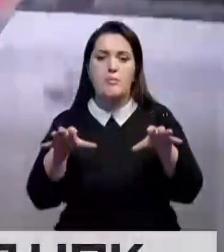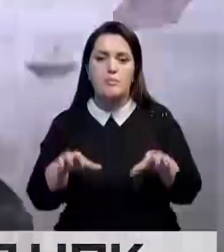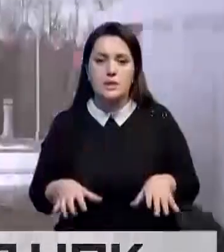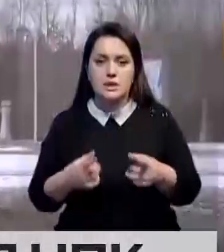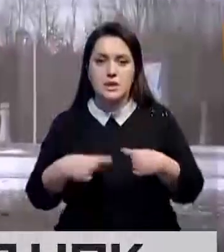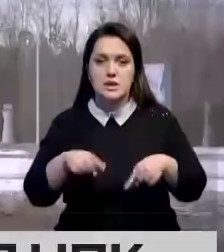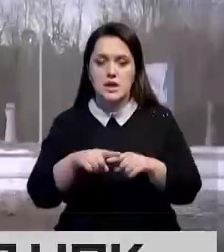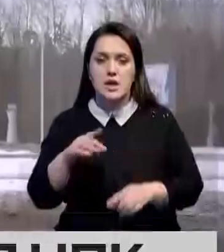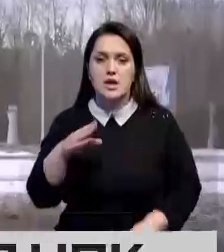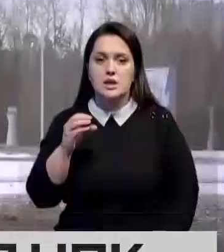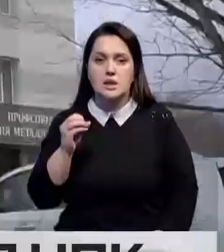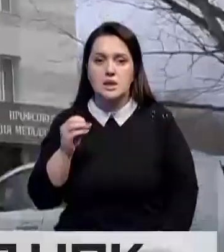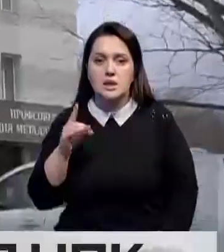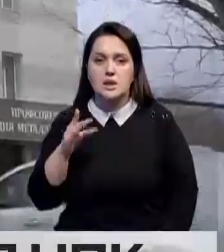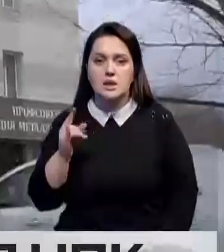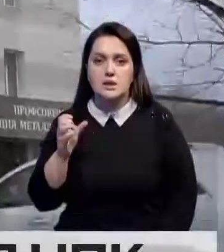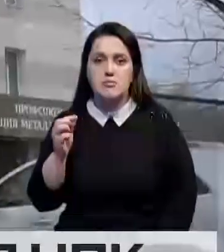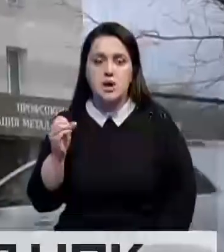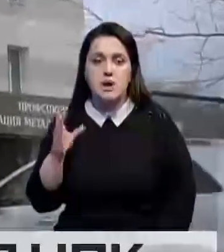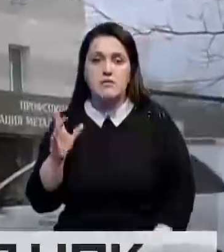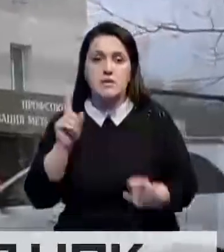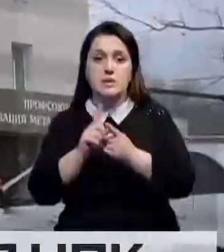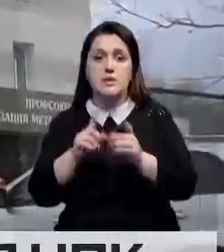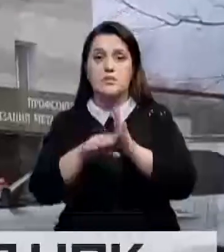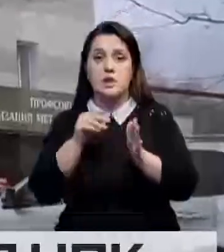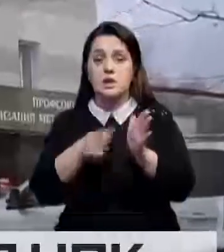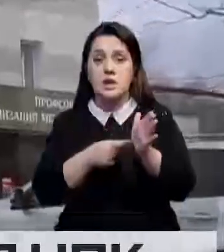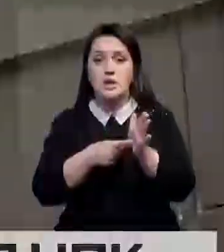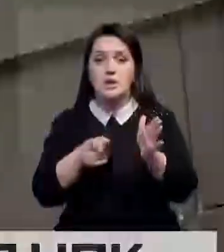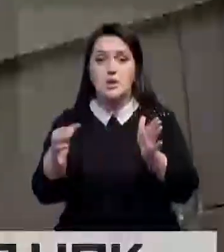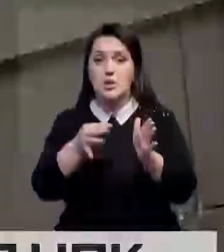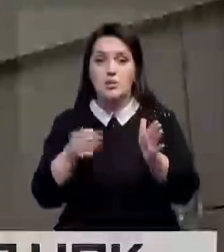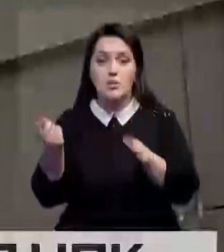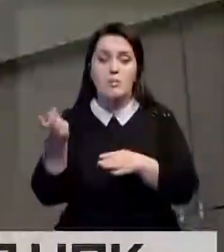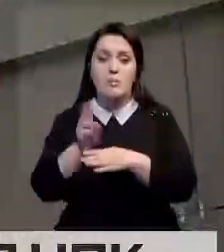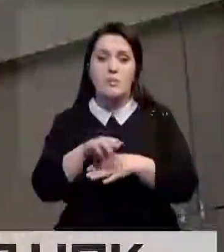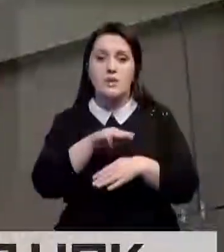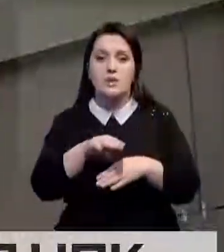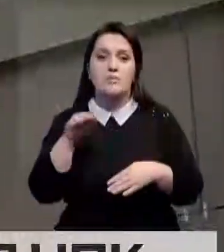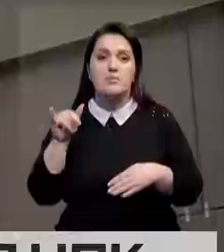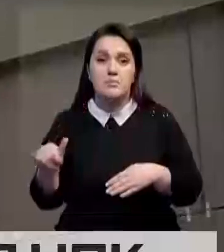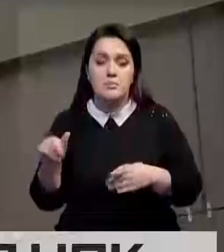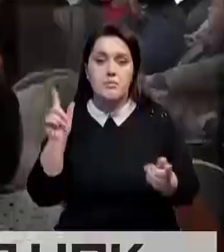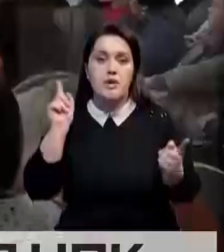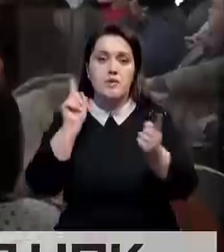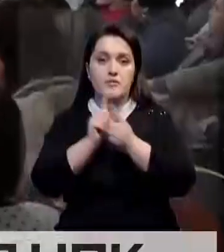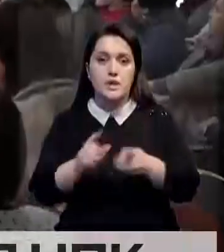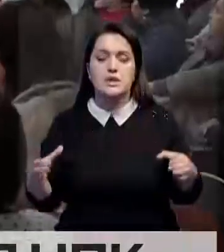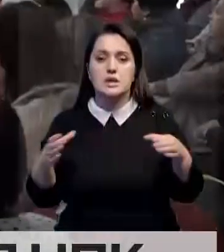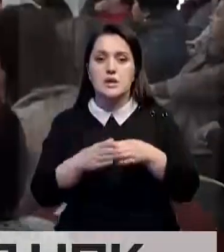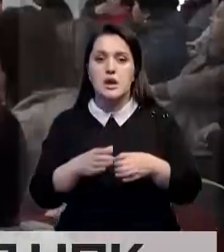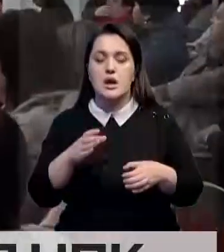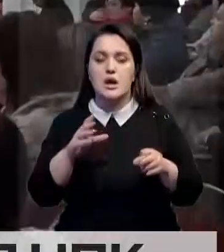и в регионах. Председатель объединения Ермухамед Ертысбаев встретился с избирателями Карагандинской области. Первым он посетил Темиртау,